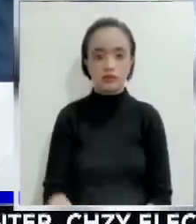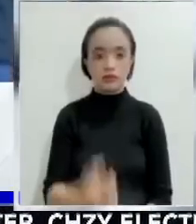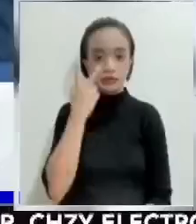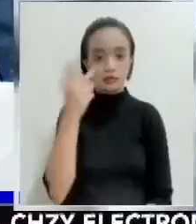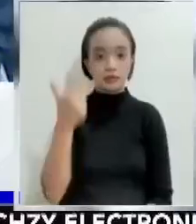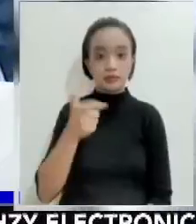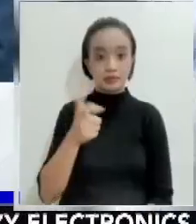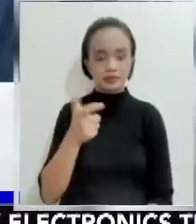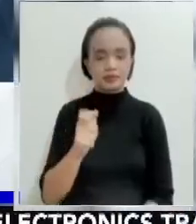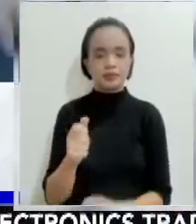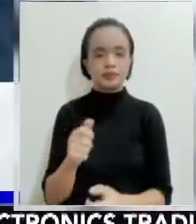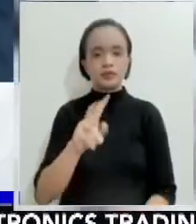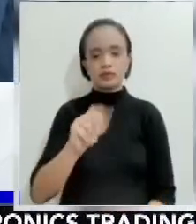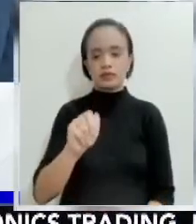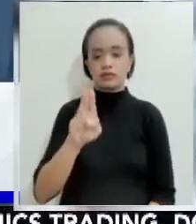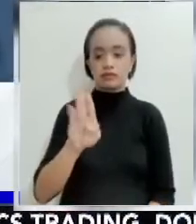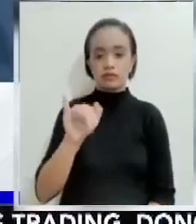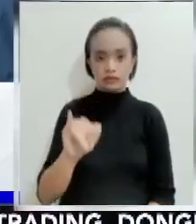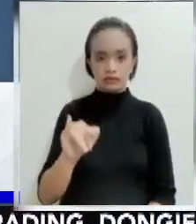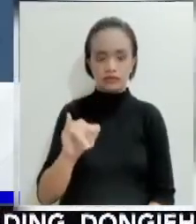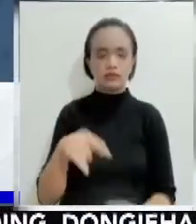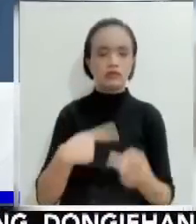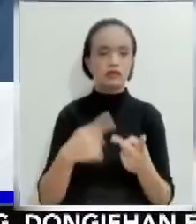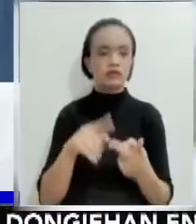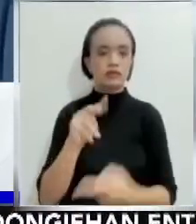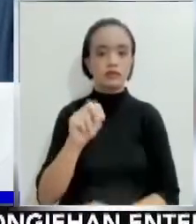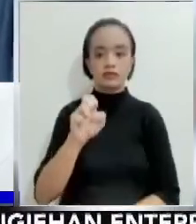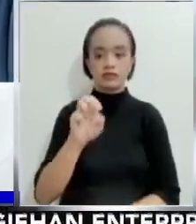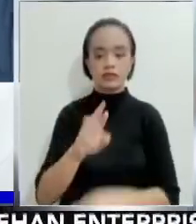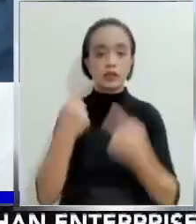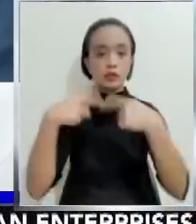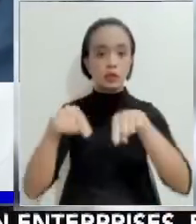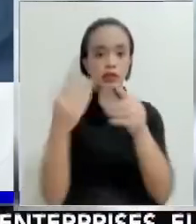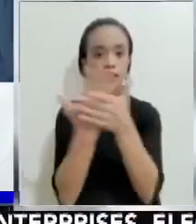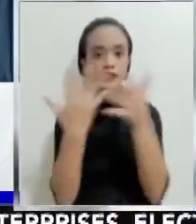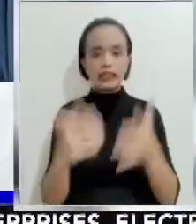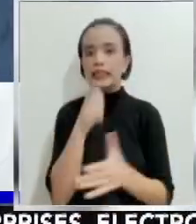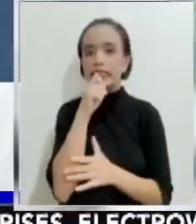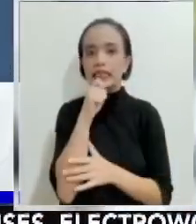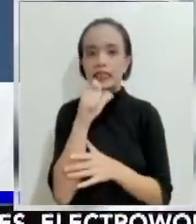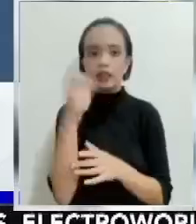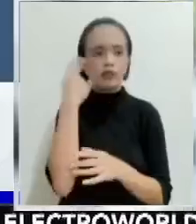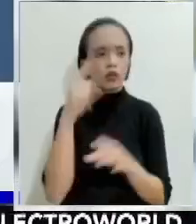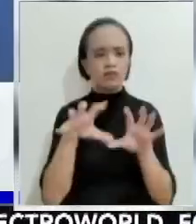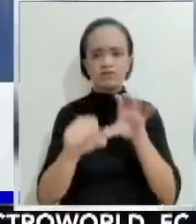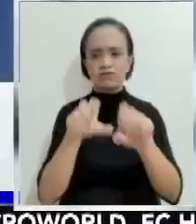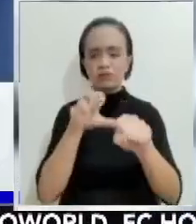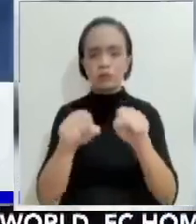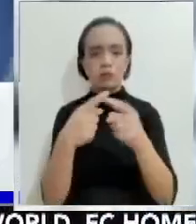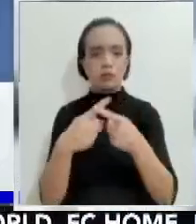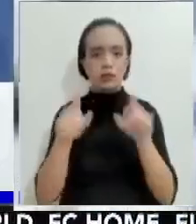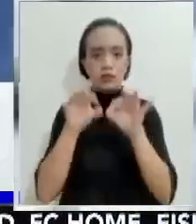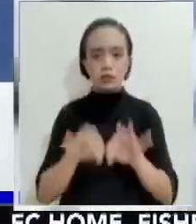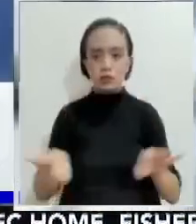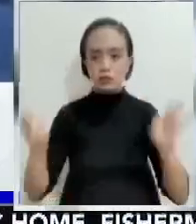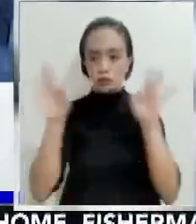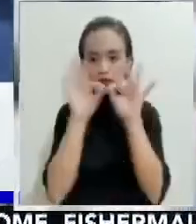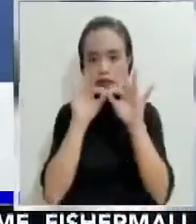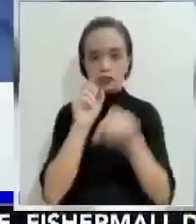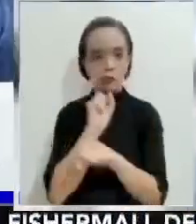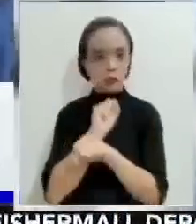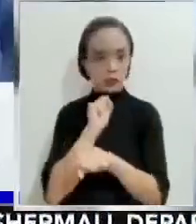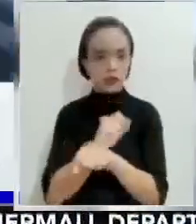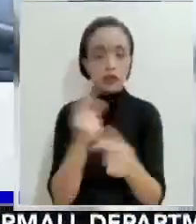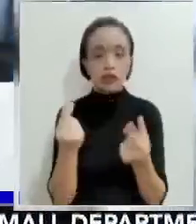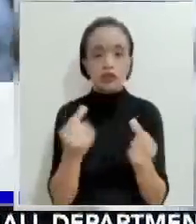at NBI NCR papuntang Bilibid, hindi para sa operasyon, kundi para sa isang importanteng misyon. Doon sinundo nila si Rodel